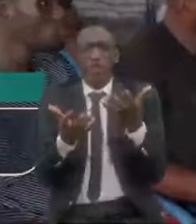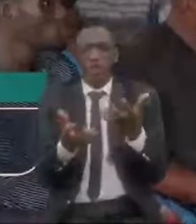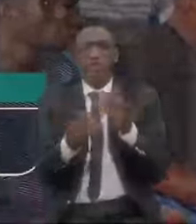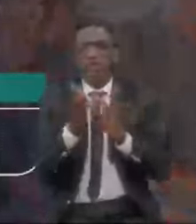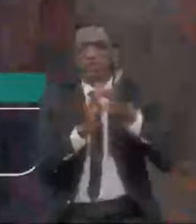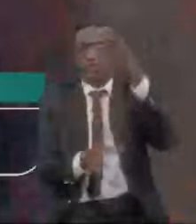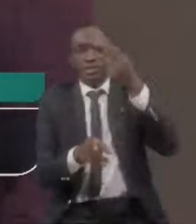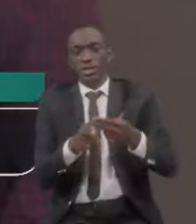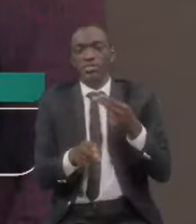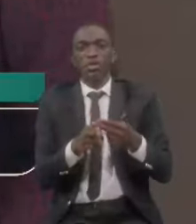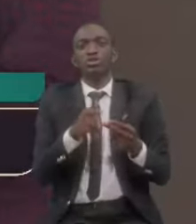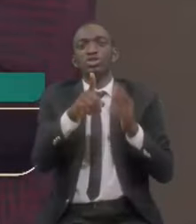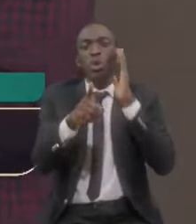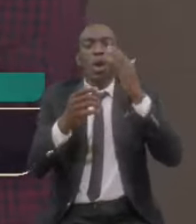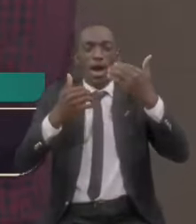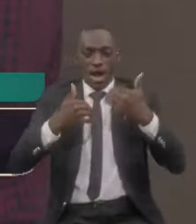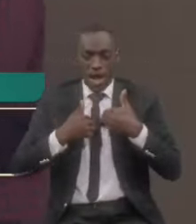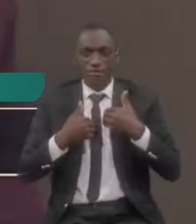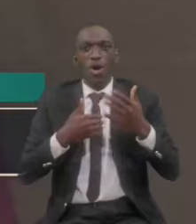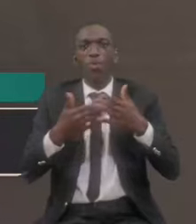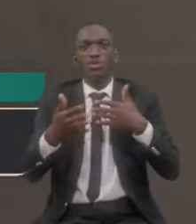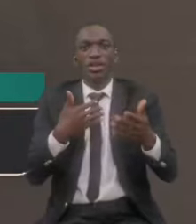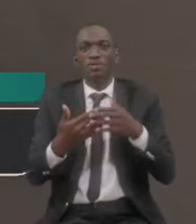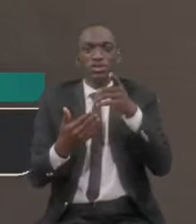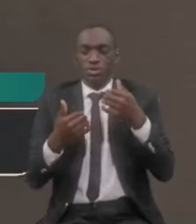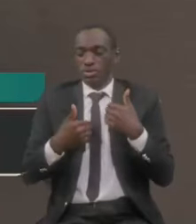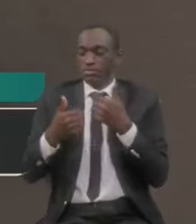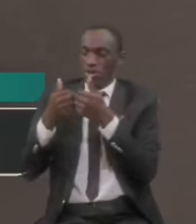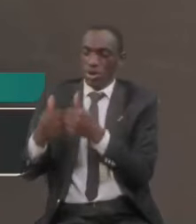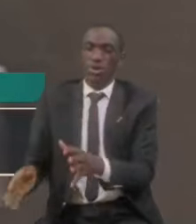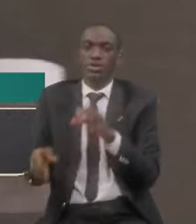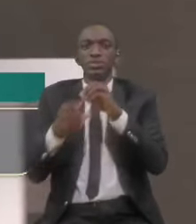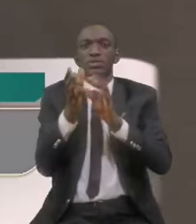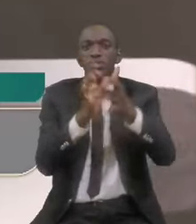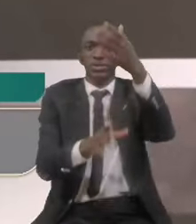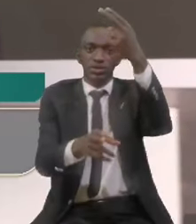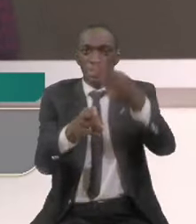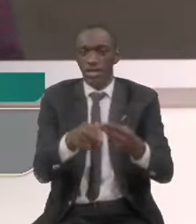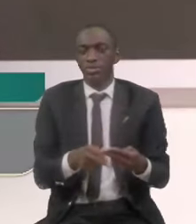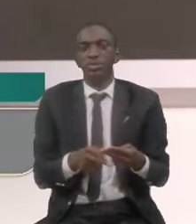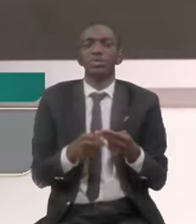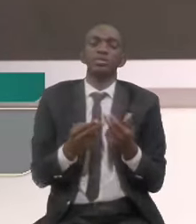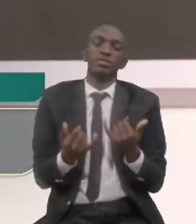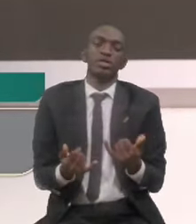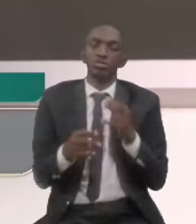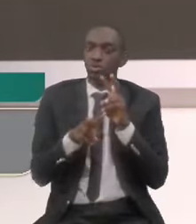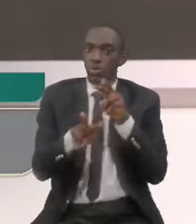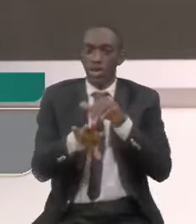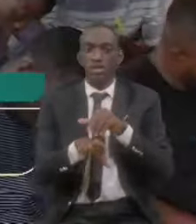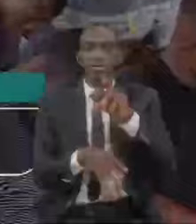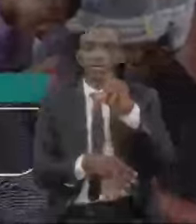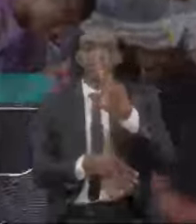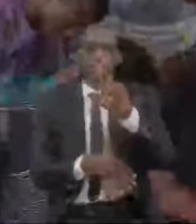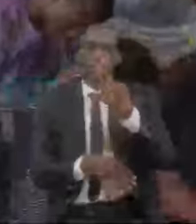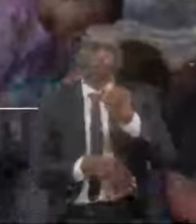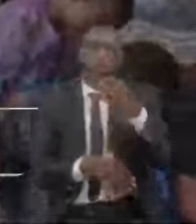tu vas reposséder tout ce que tu as perdu au nom de Jésus. Voyons Ruth au chapitre 1.